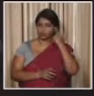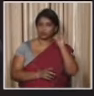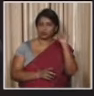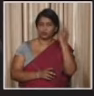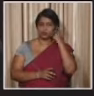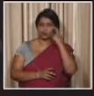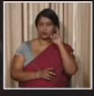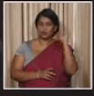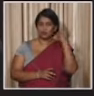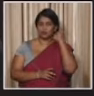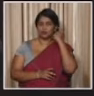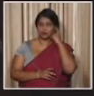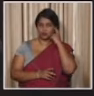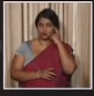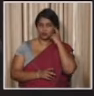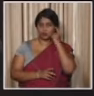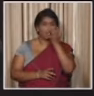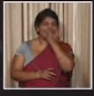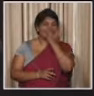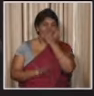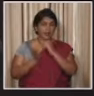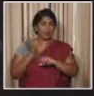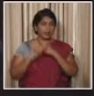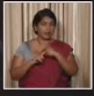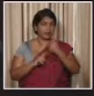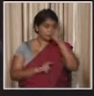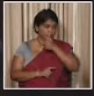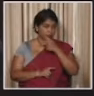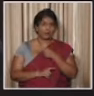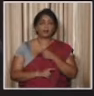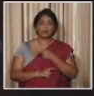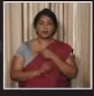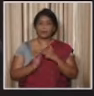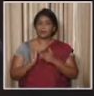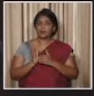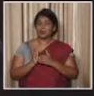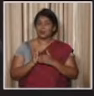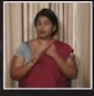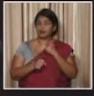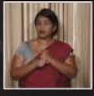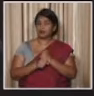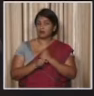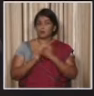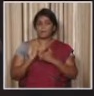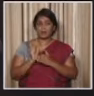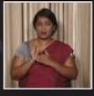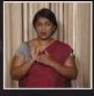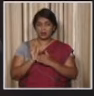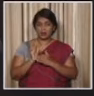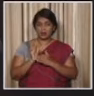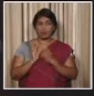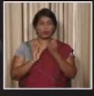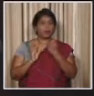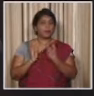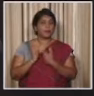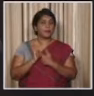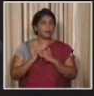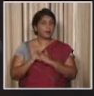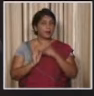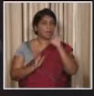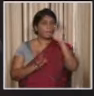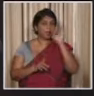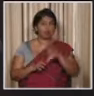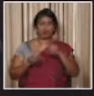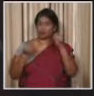දන්න සුප්‍රසිද්ධ සීනිබදු වංචාව මිලියන් භාණ්ඩාගාරයට මිලියන් රුපියල් මිලියන් 15,000ක්